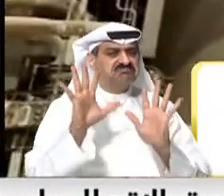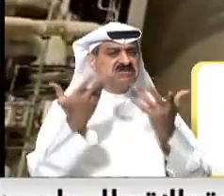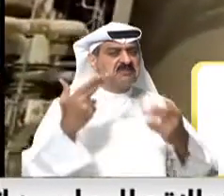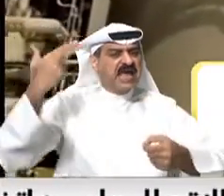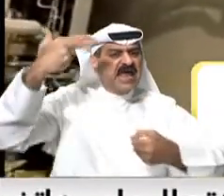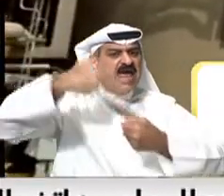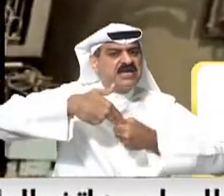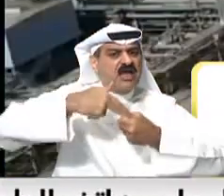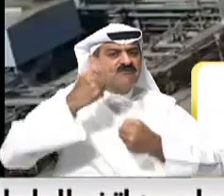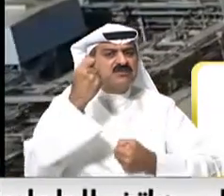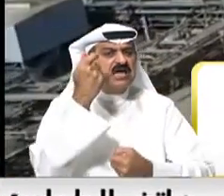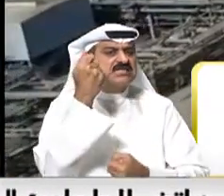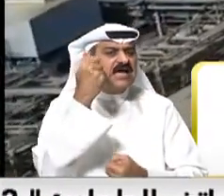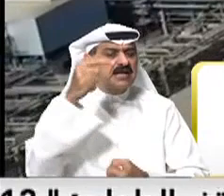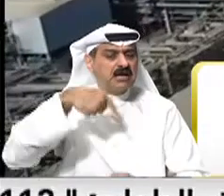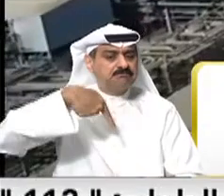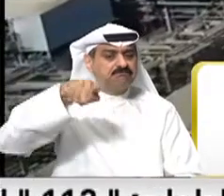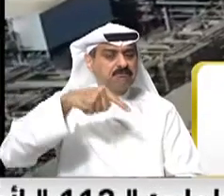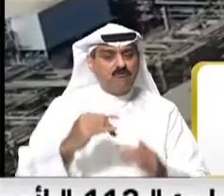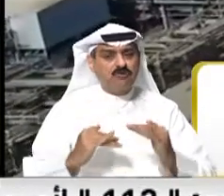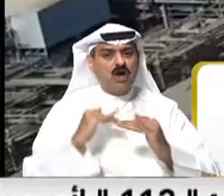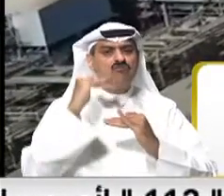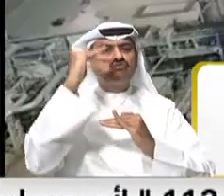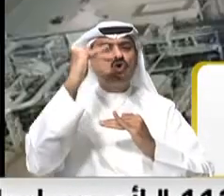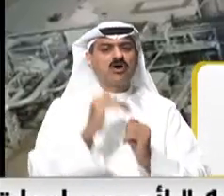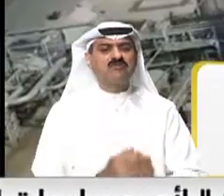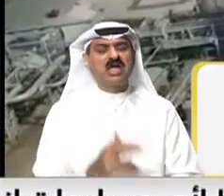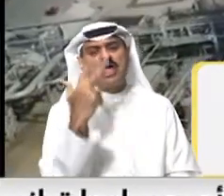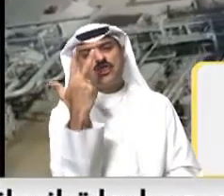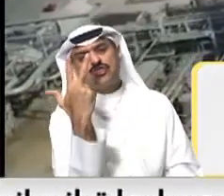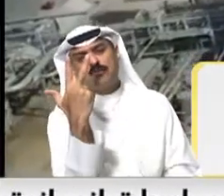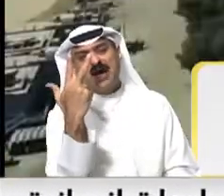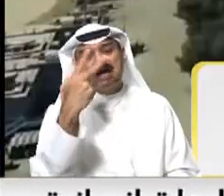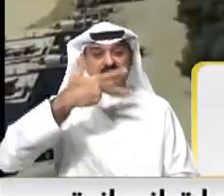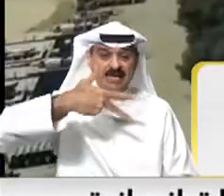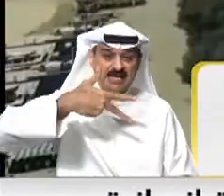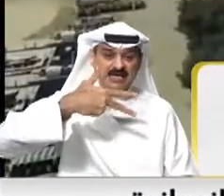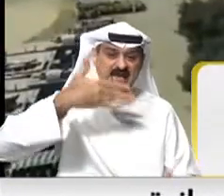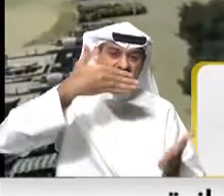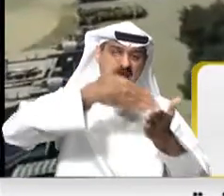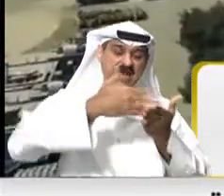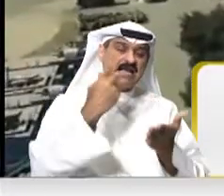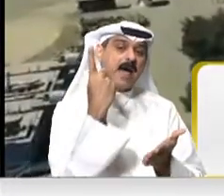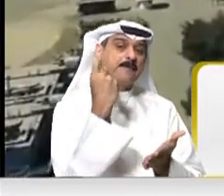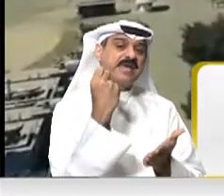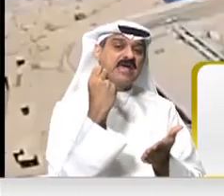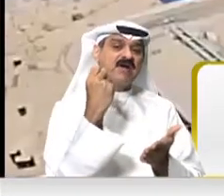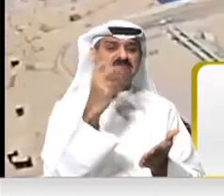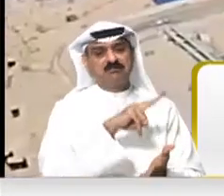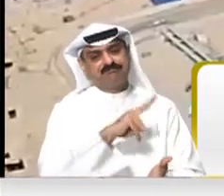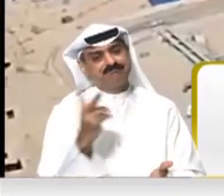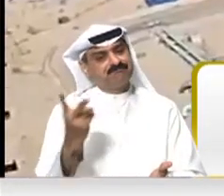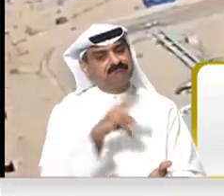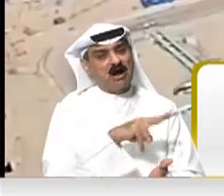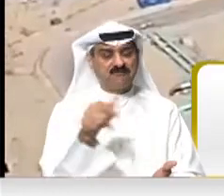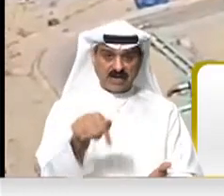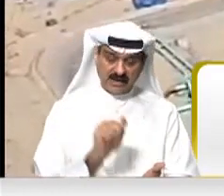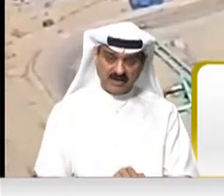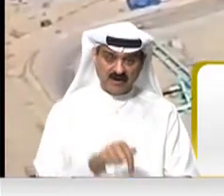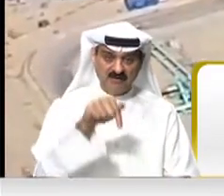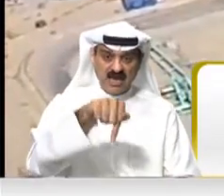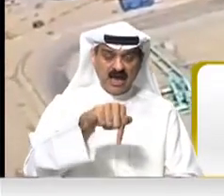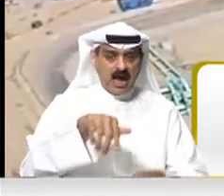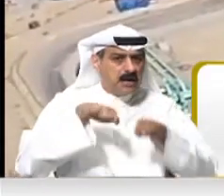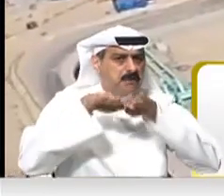العام في حدود 80 دولار الى ال 100 دولار للبرميل ومشيرا الى ان السعر الحالي عادل